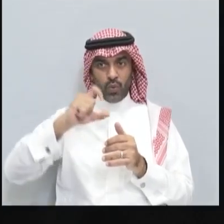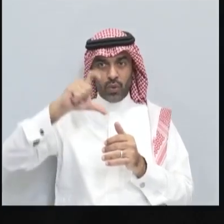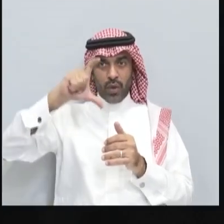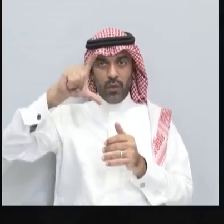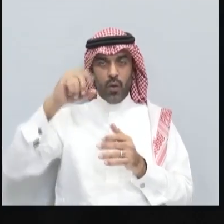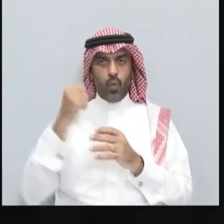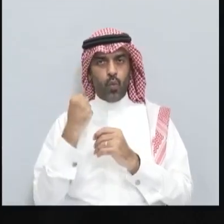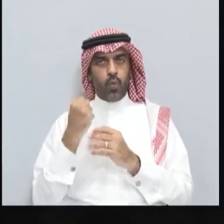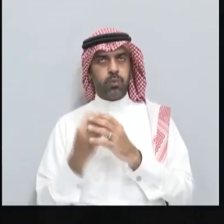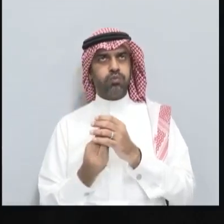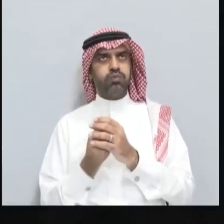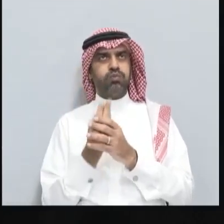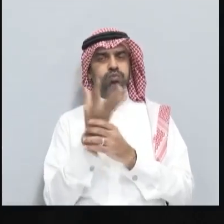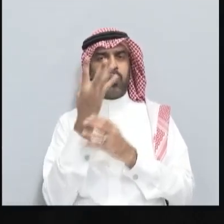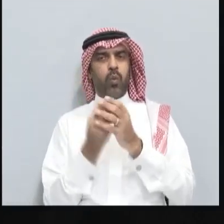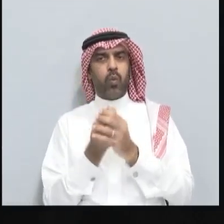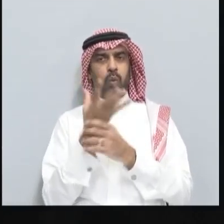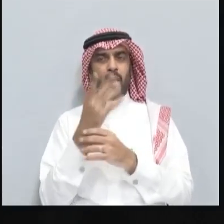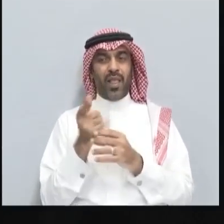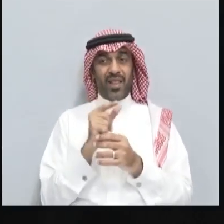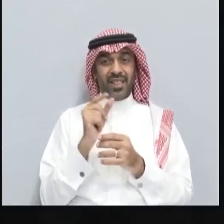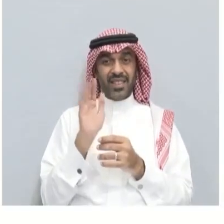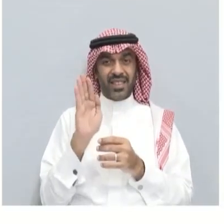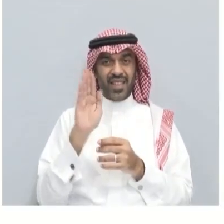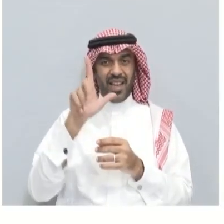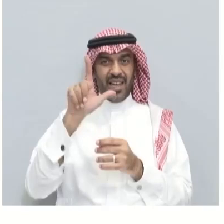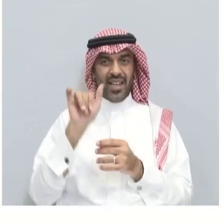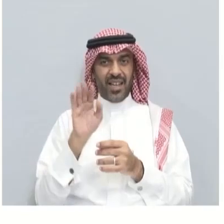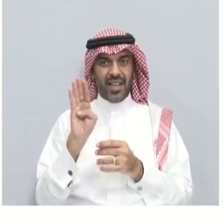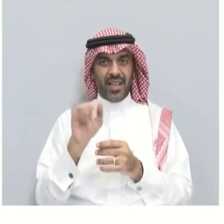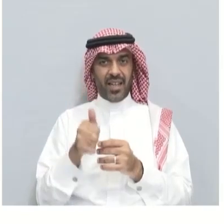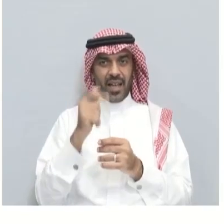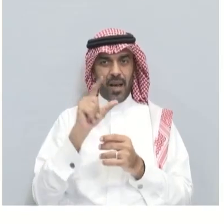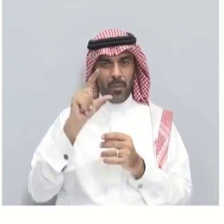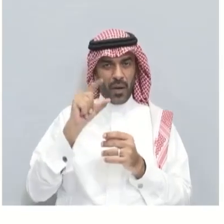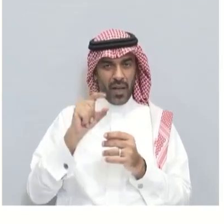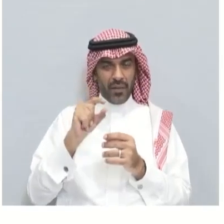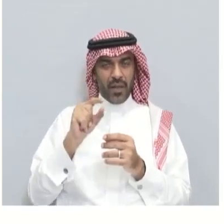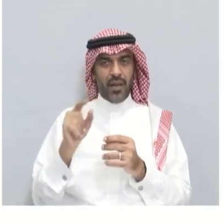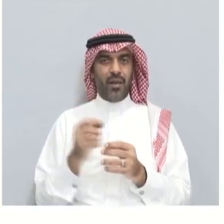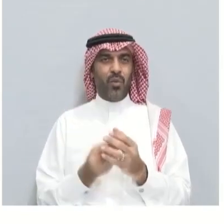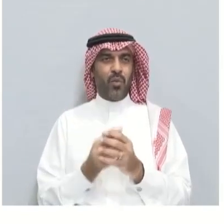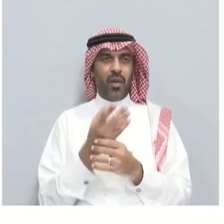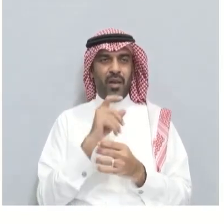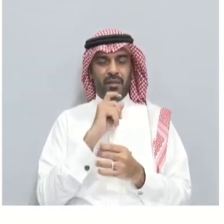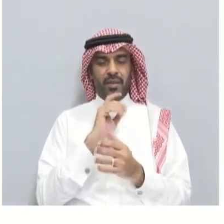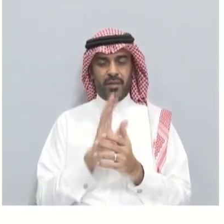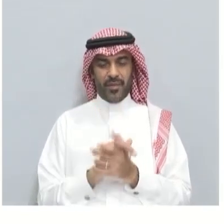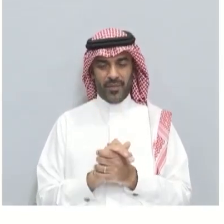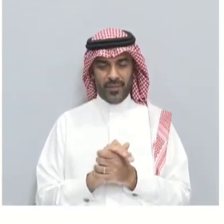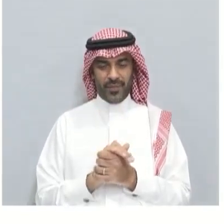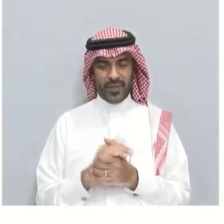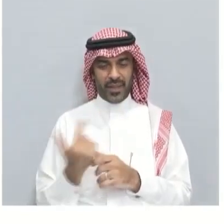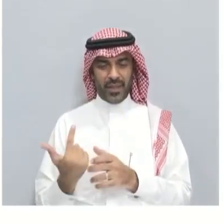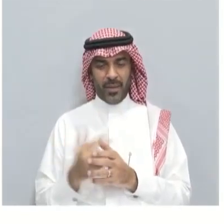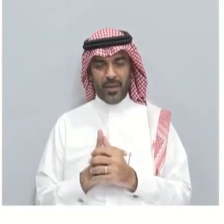بازلتيه ويكون ثورانها ماذا متوسط الى منخفض معظم الاجهاد الناتج عن حركه الصفائح يكون